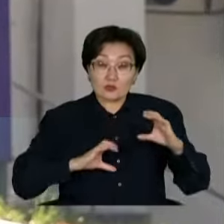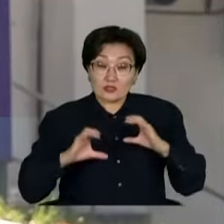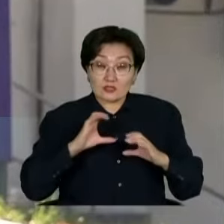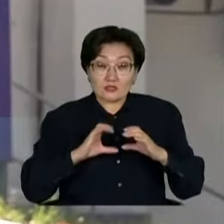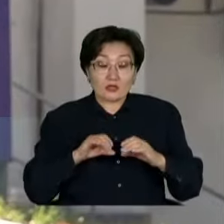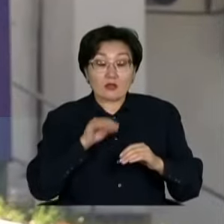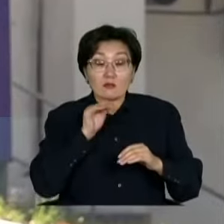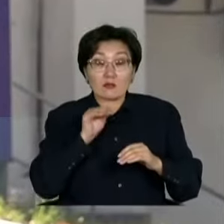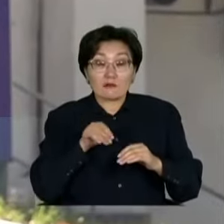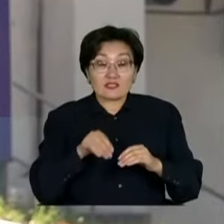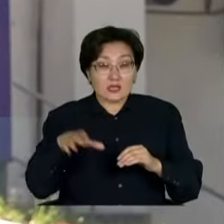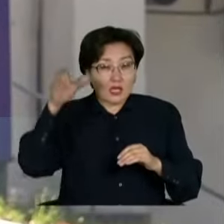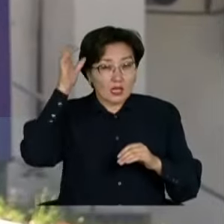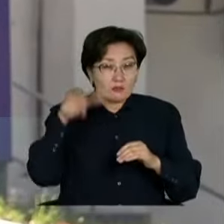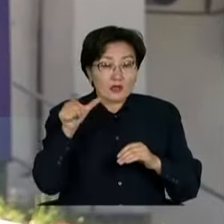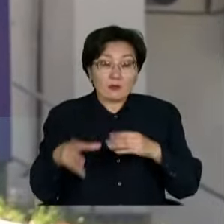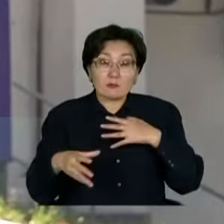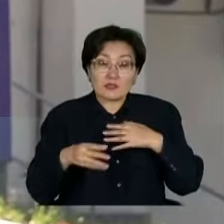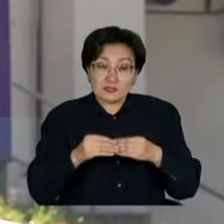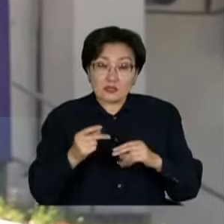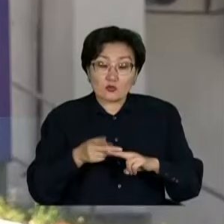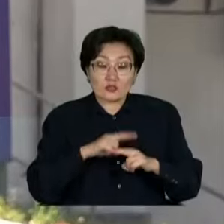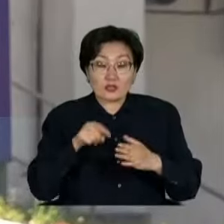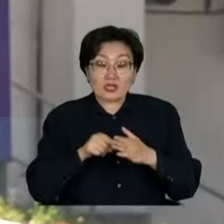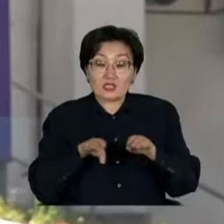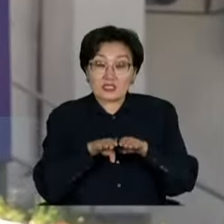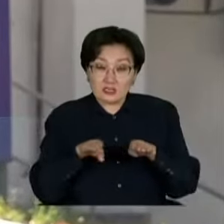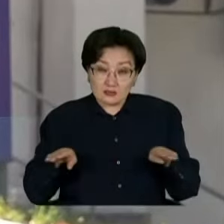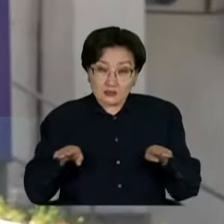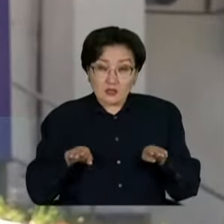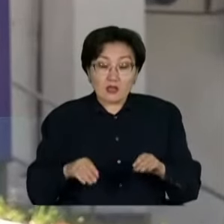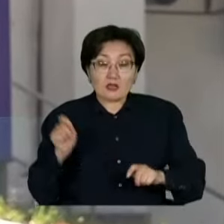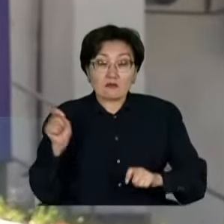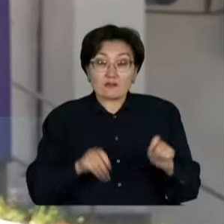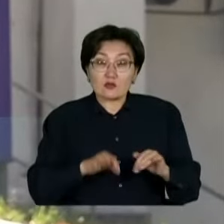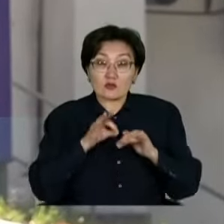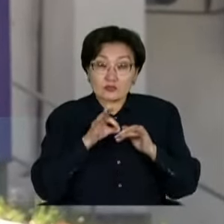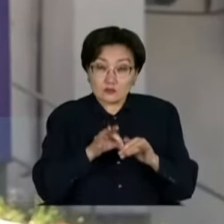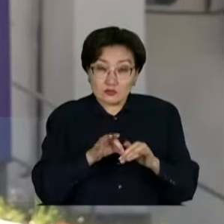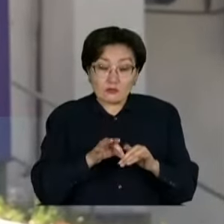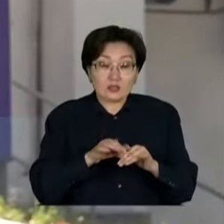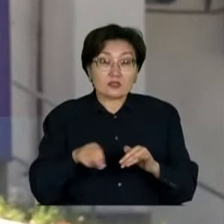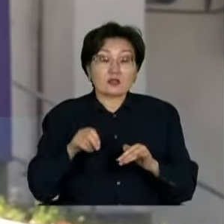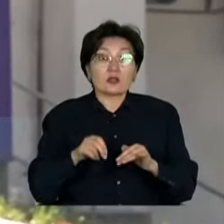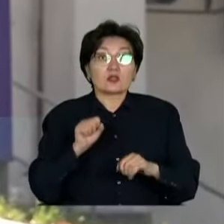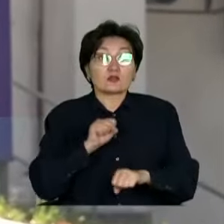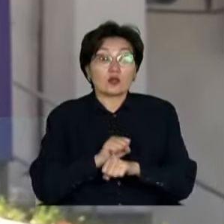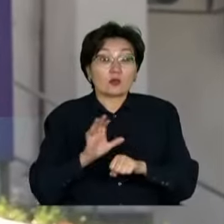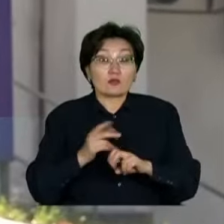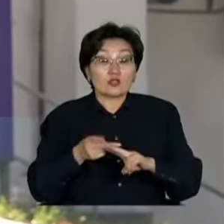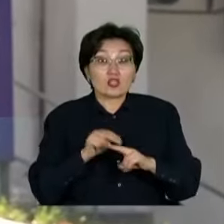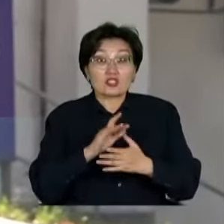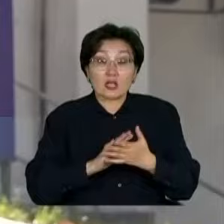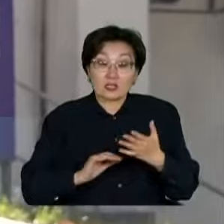орындарының профессорларымен, ғалымдарымен бірігіп, осы қалалық деңгейде конференция өткізу, яғни тоқтамайды, бізде осы